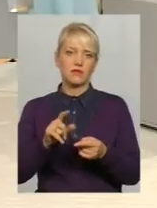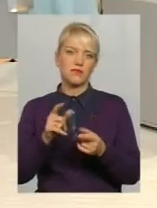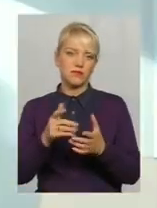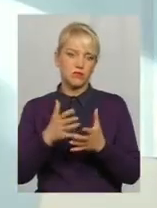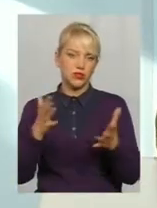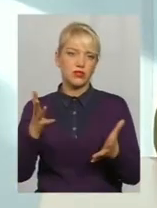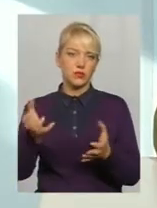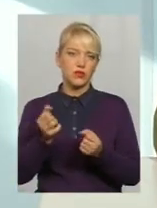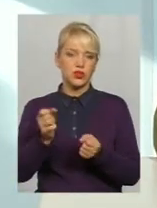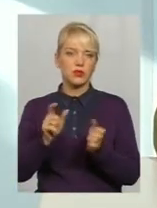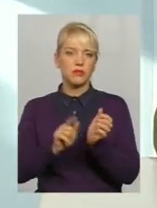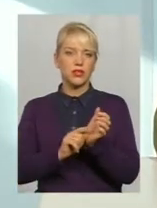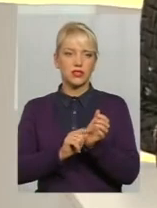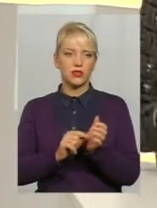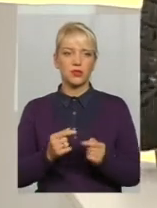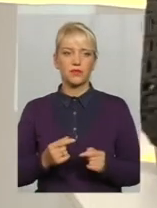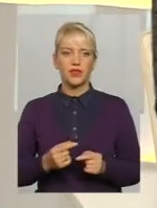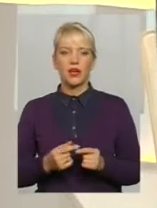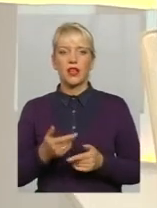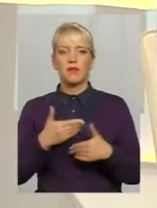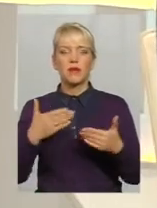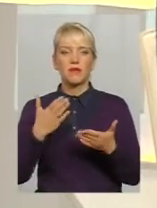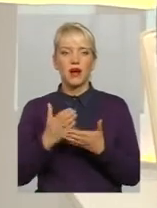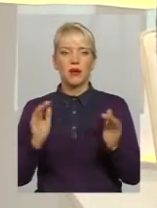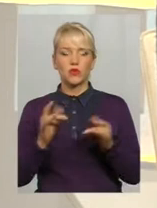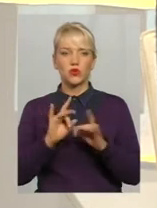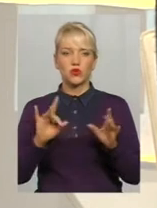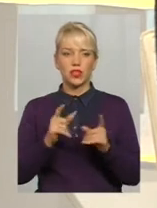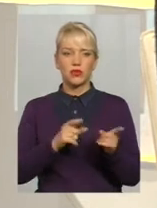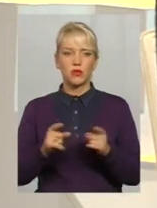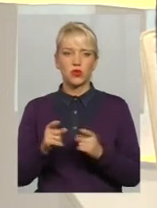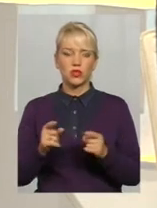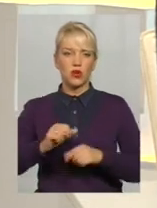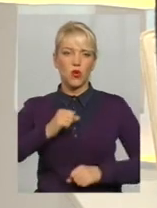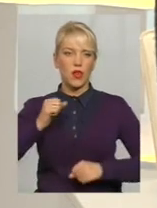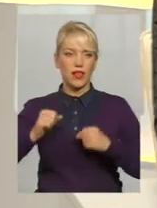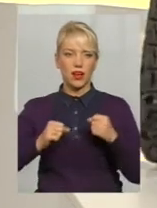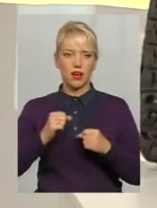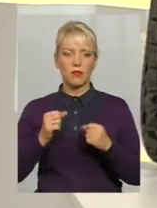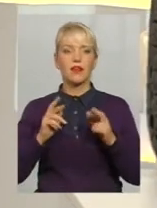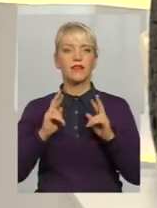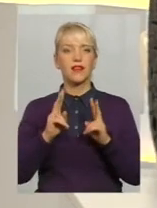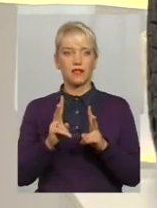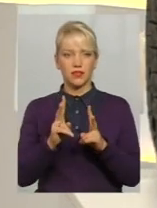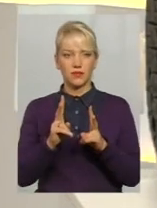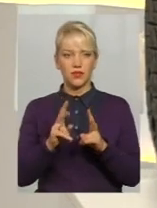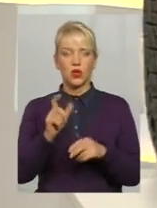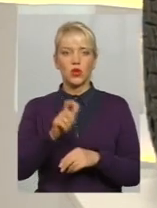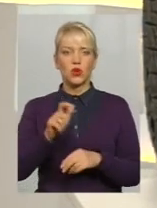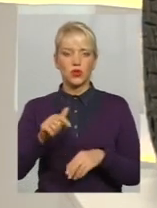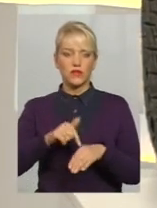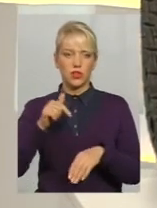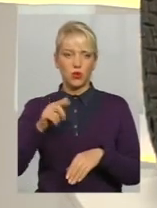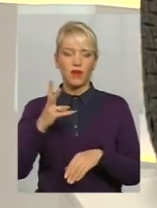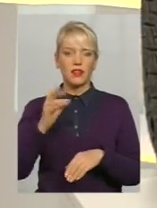однозначно великий важіль. Ми маємо сюжет, підготовлений колегами, як люди відреагували